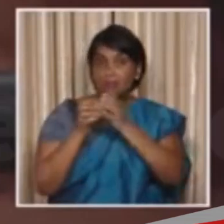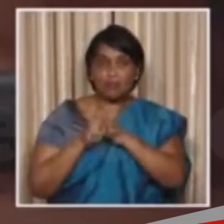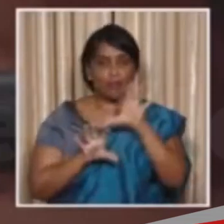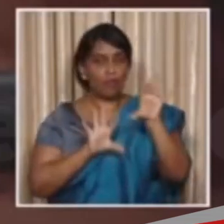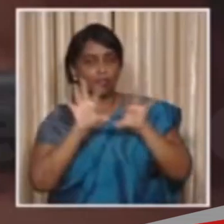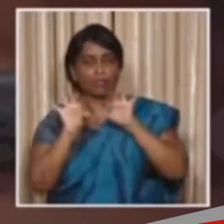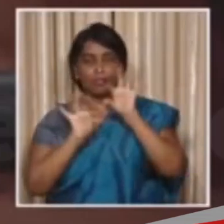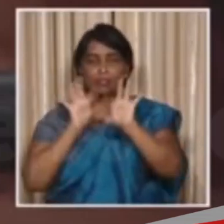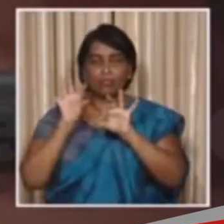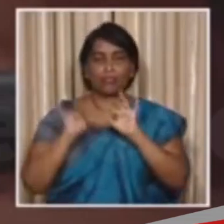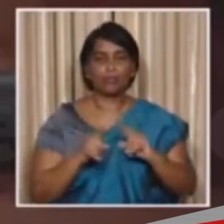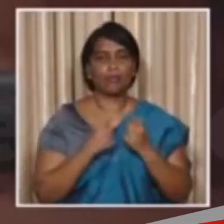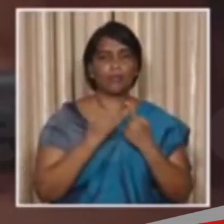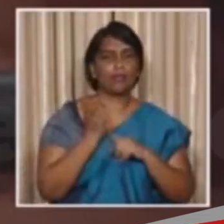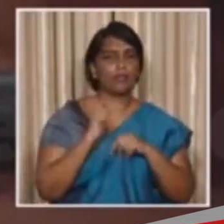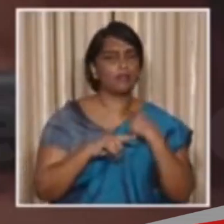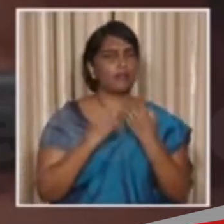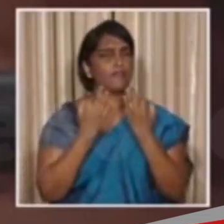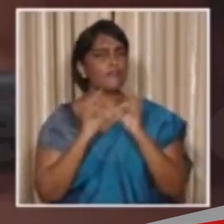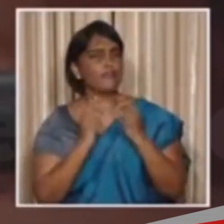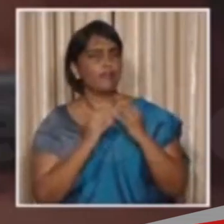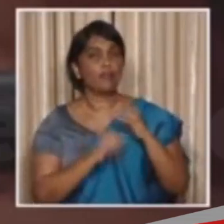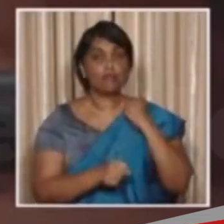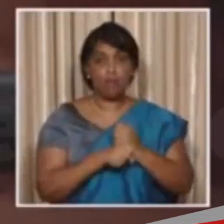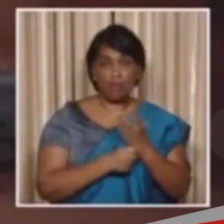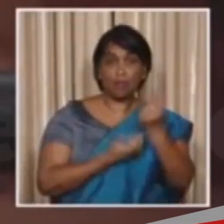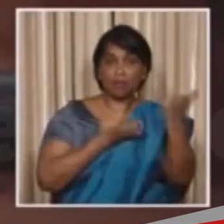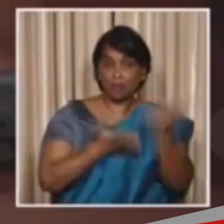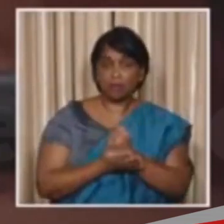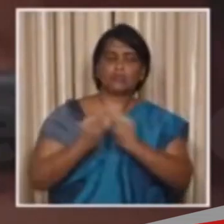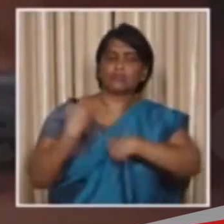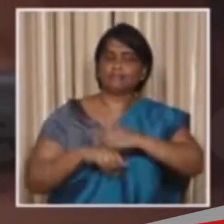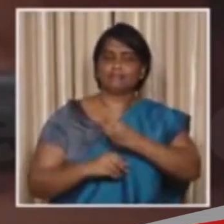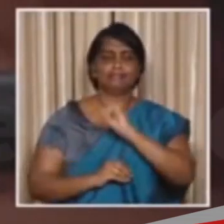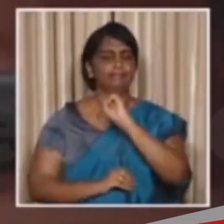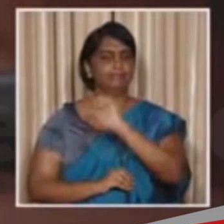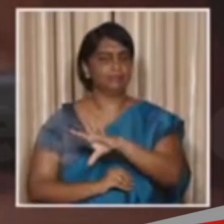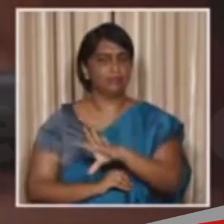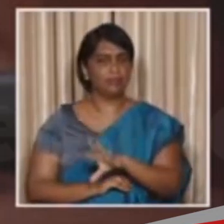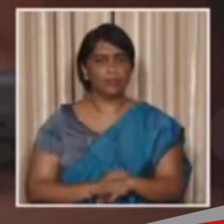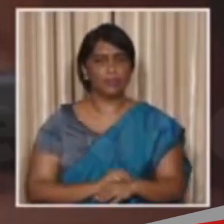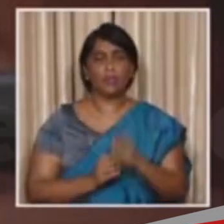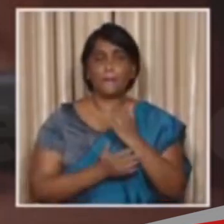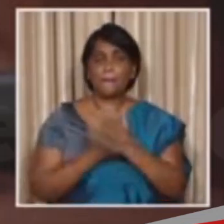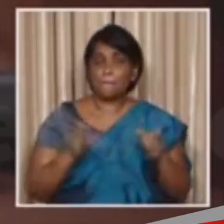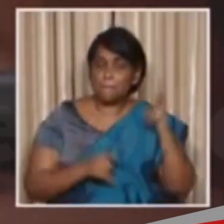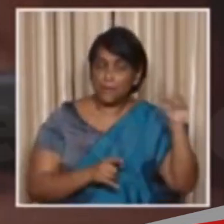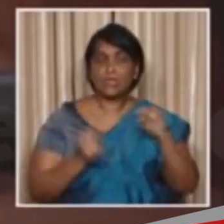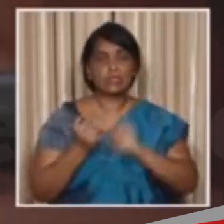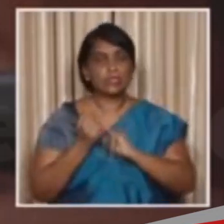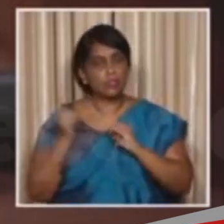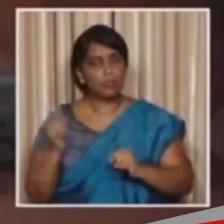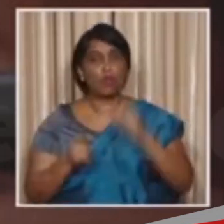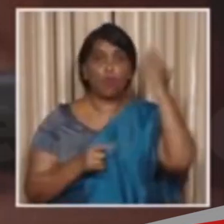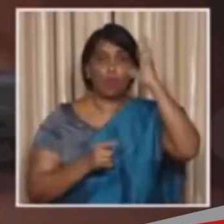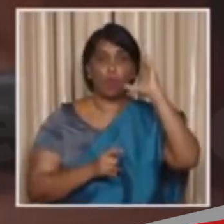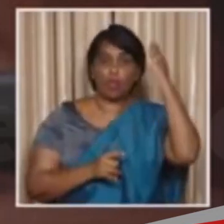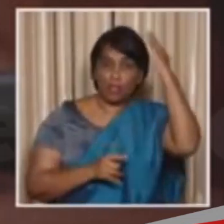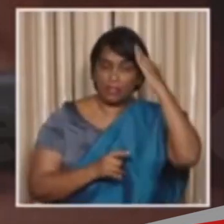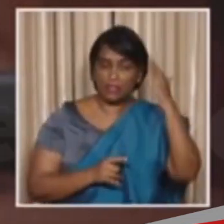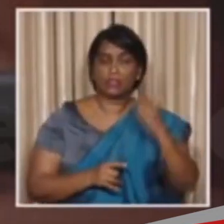තෝර විවිධ බදු සහන දෙන භාණ්ඩාගාරයට එන්න තියෙන ධනෙ සමාගම් වලට හරවනවා. ඒක ප්‍රීමා එකටත් කරා, සෙරෙන්ඩිප් එකටත් කරා, පොල් තෙල් එකටත් කරා,